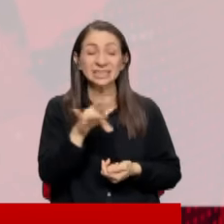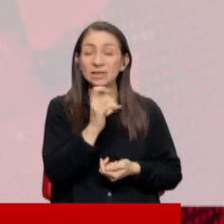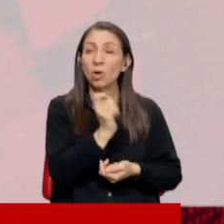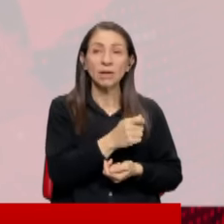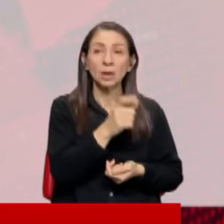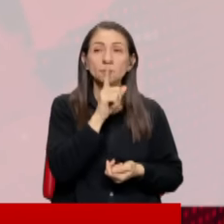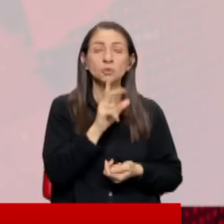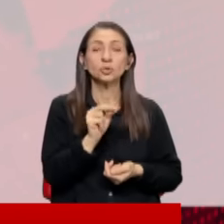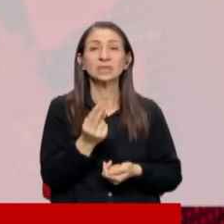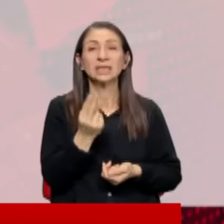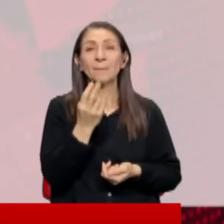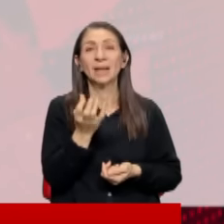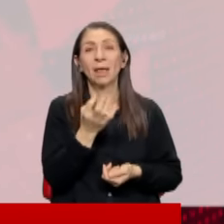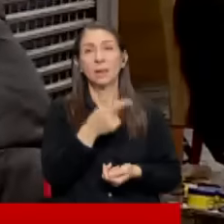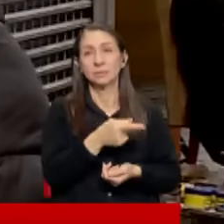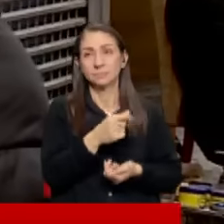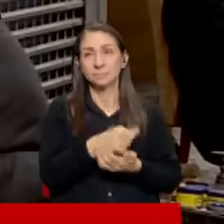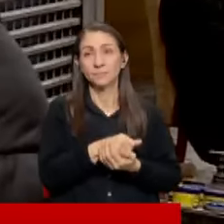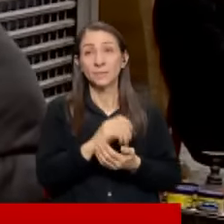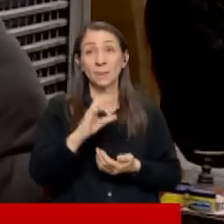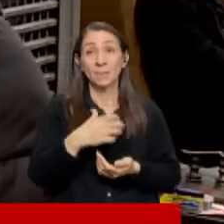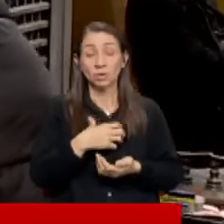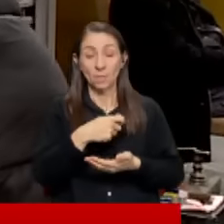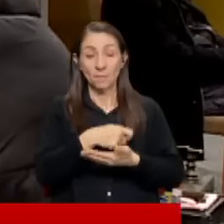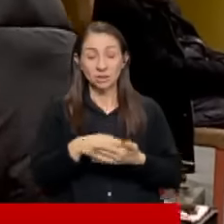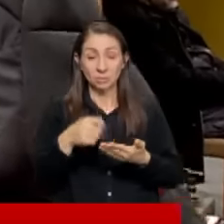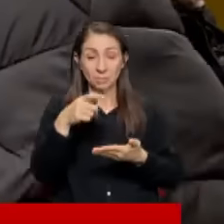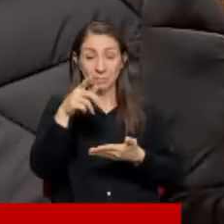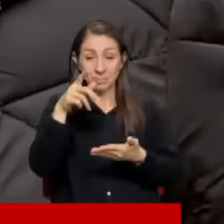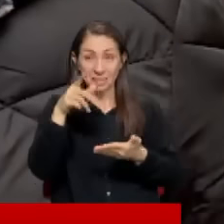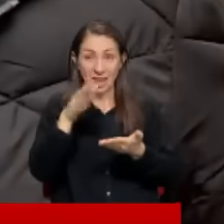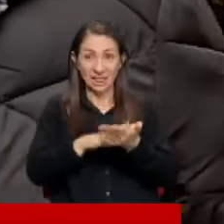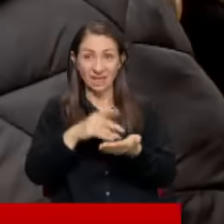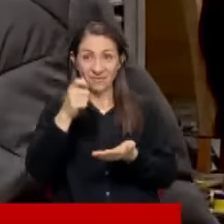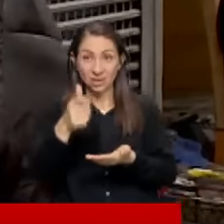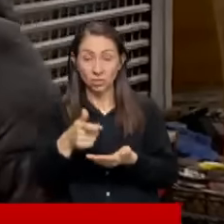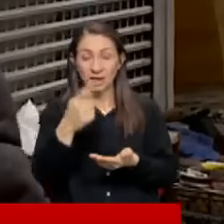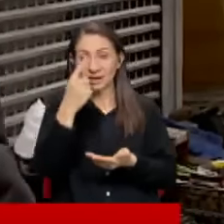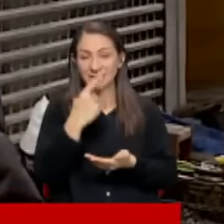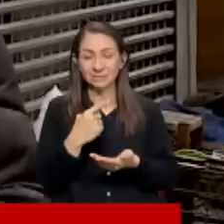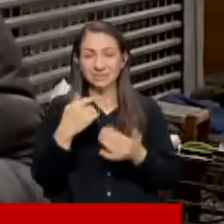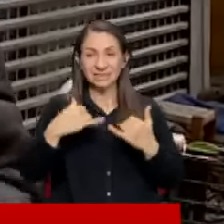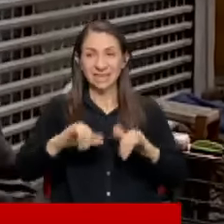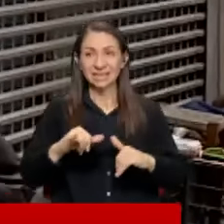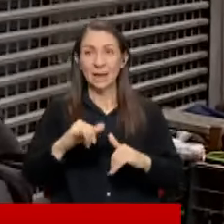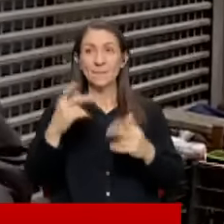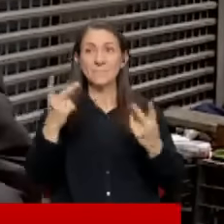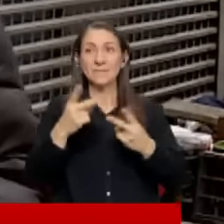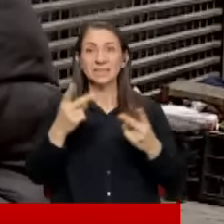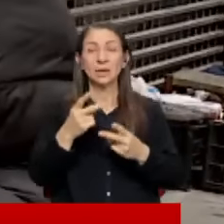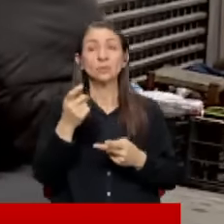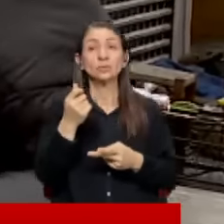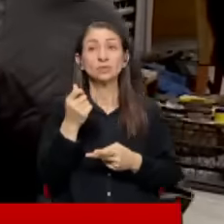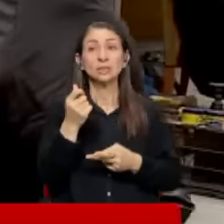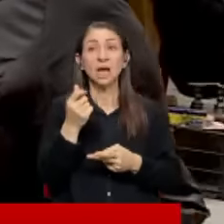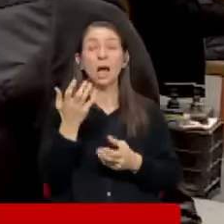ise 137 milyar lira. Patron maaşının bir kısmını elden veriyor, resmi tatillerde mesai